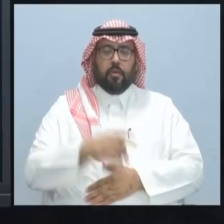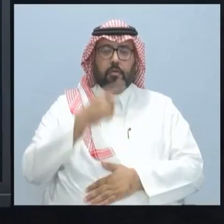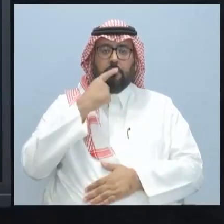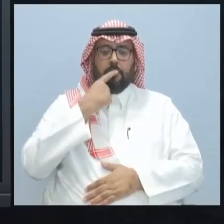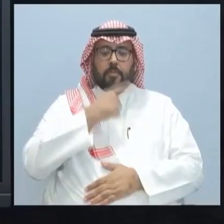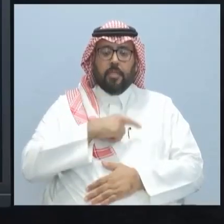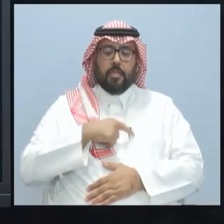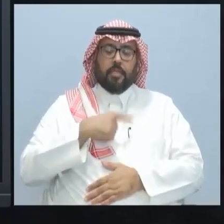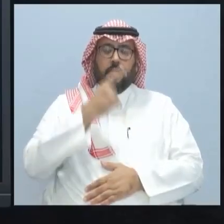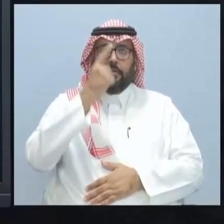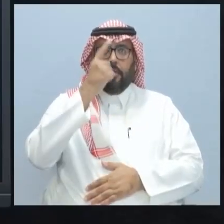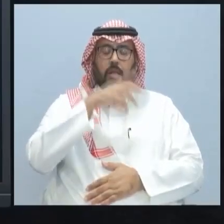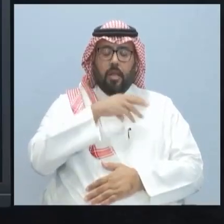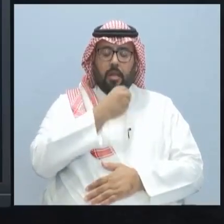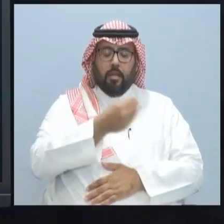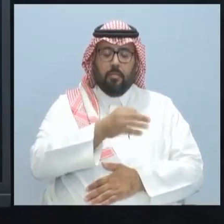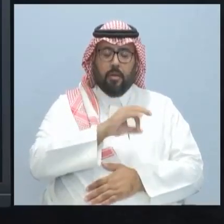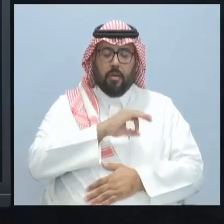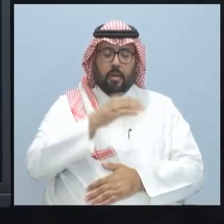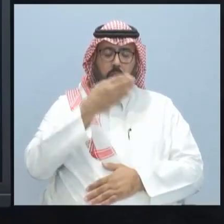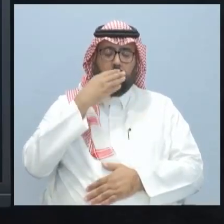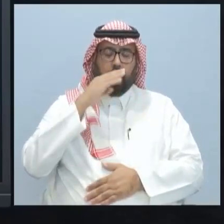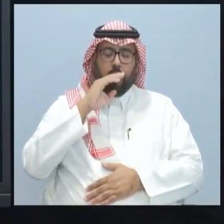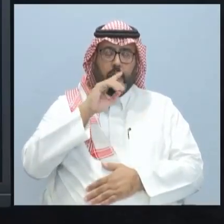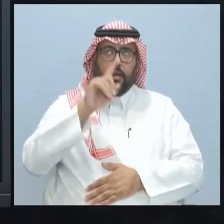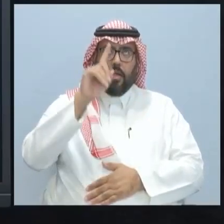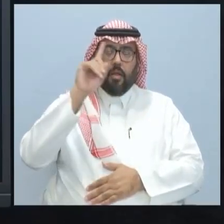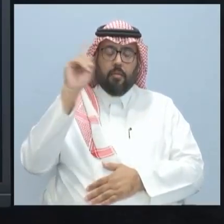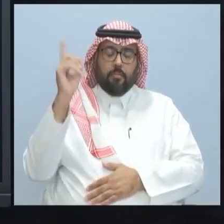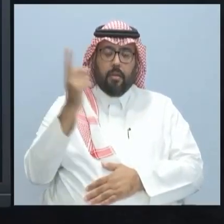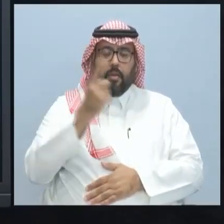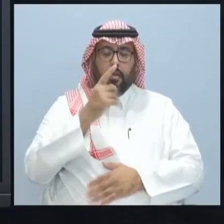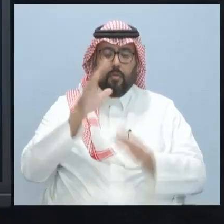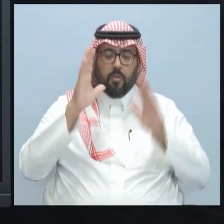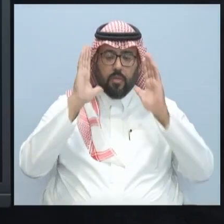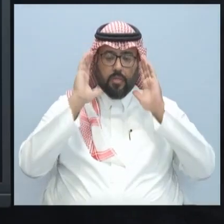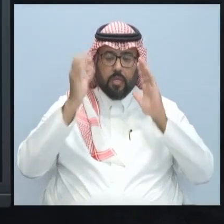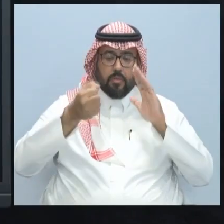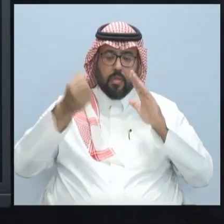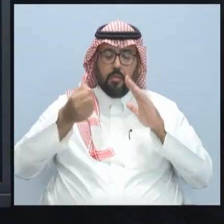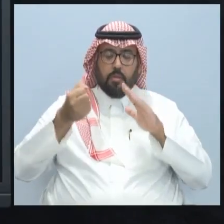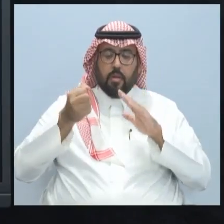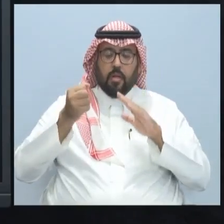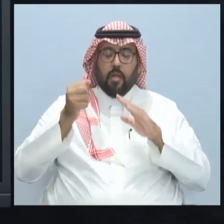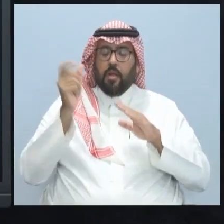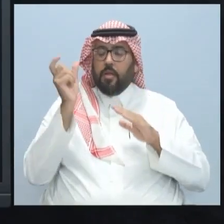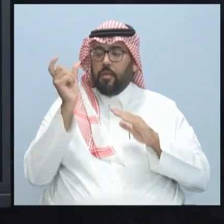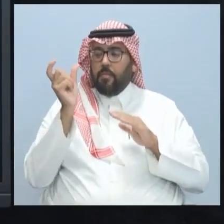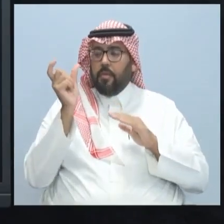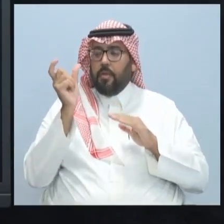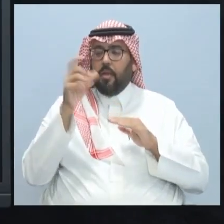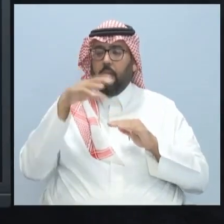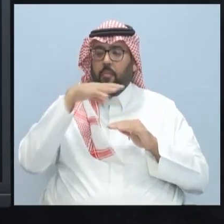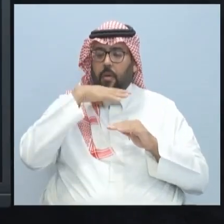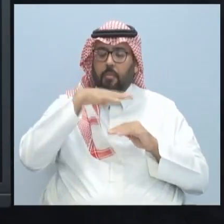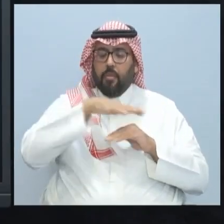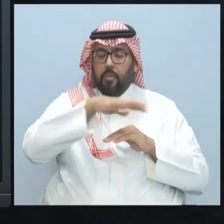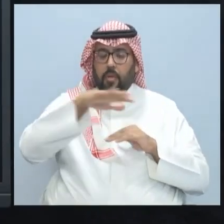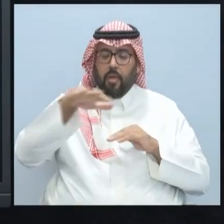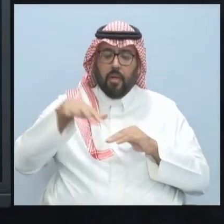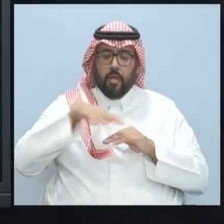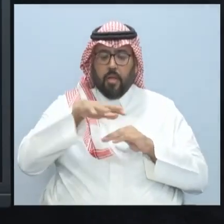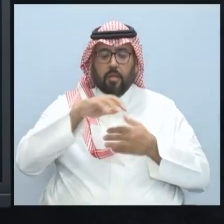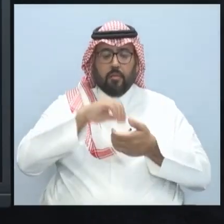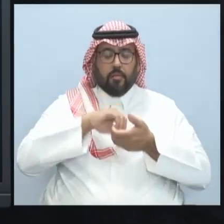بسم الله الرحمن الرحيم الحمد لله رب العالمين والصلاه والسلام على اشرف الانبياء والمرسلين نبينا محمد